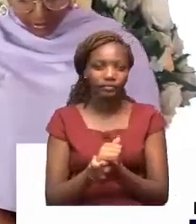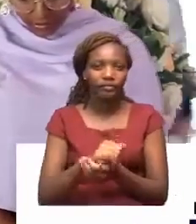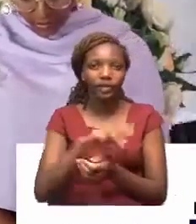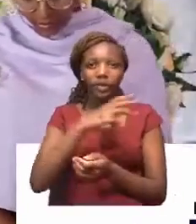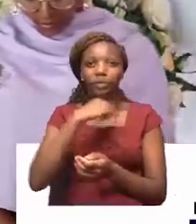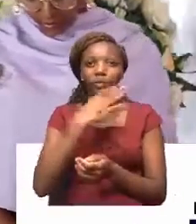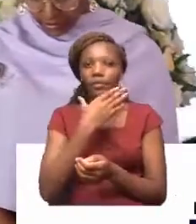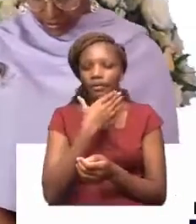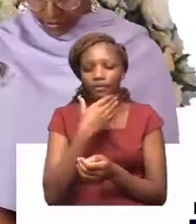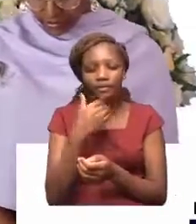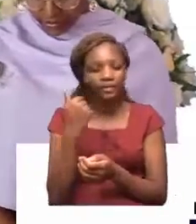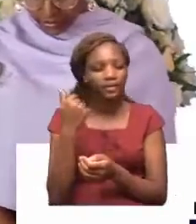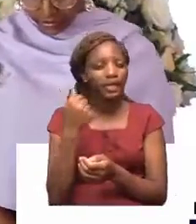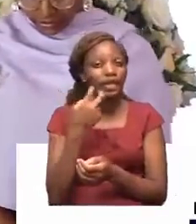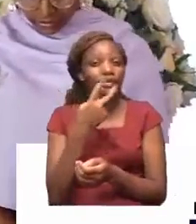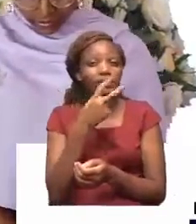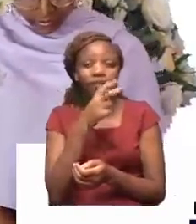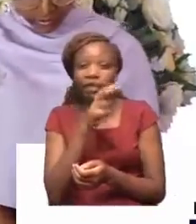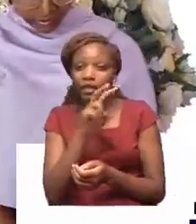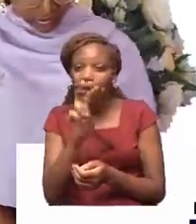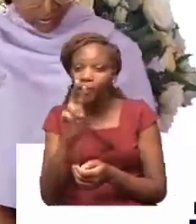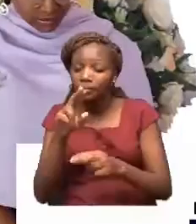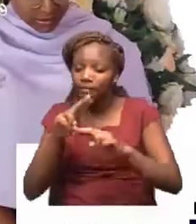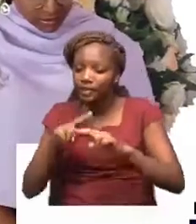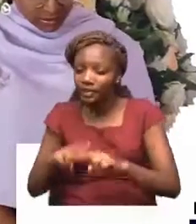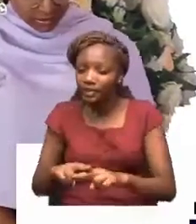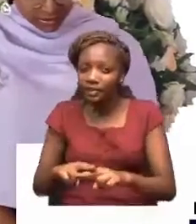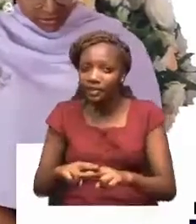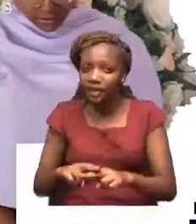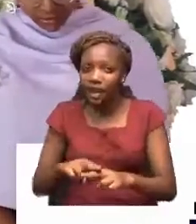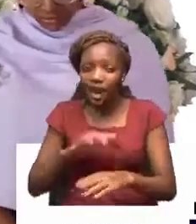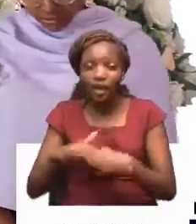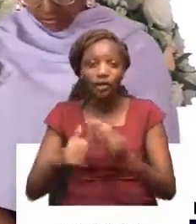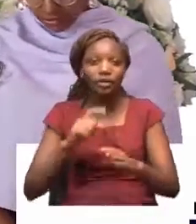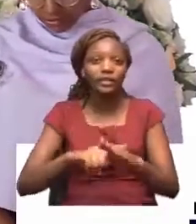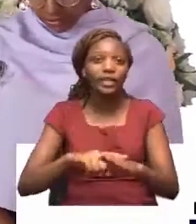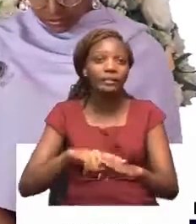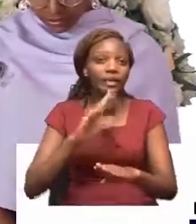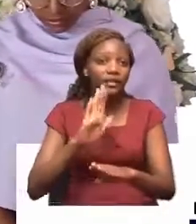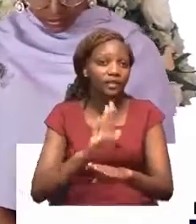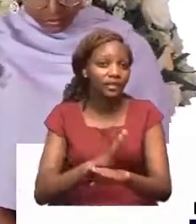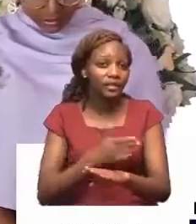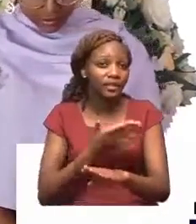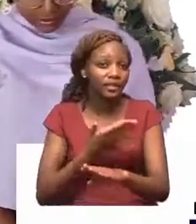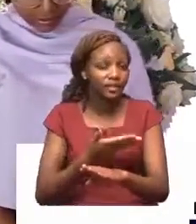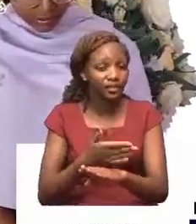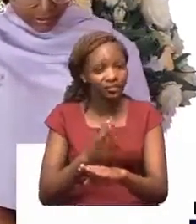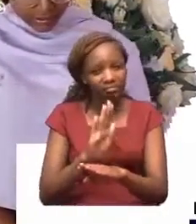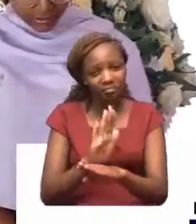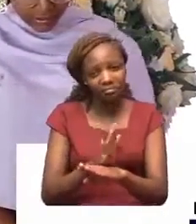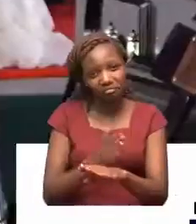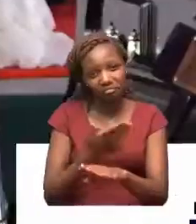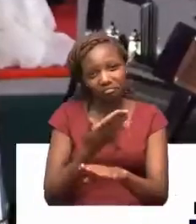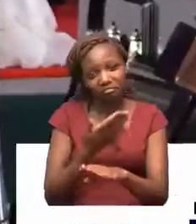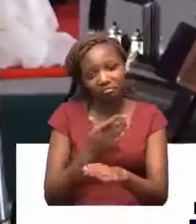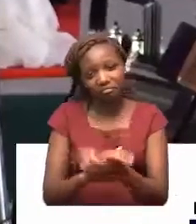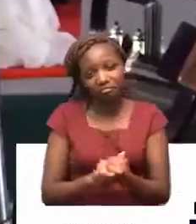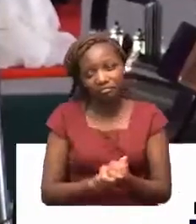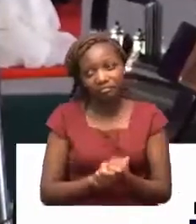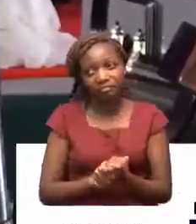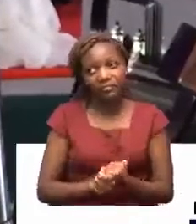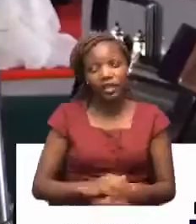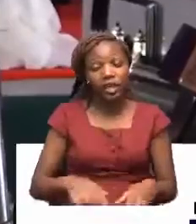seated in his favorite seat, having his cup of tea accompanied always by a sandwich, with the telly on tuned to gospel music.